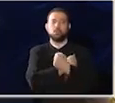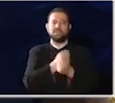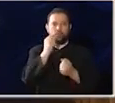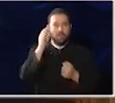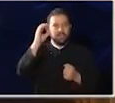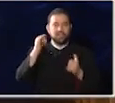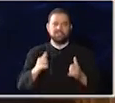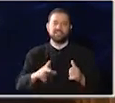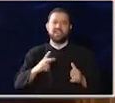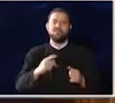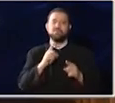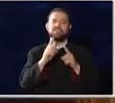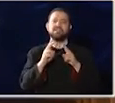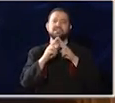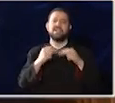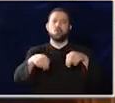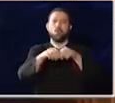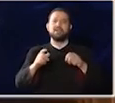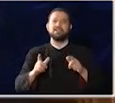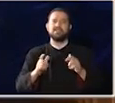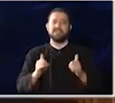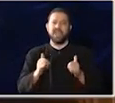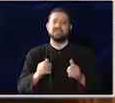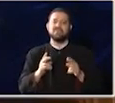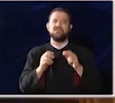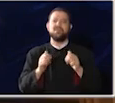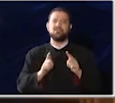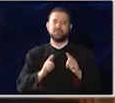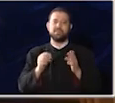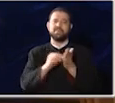Doamne ajută! Dragi telespectatori, aceasta a fost ediția noastră